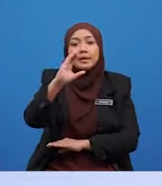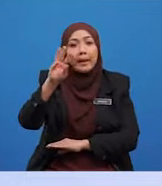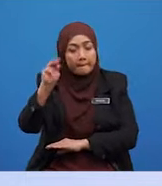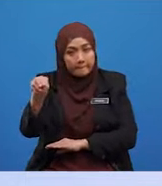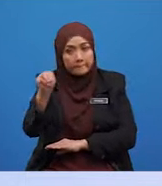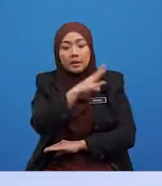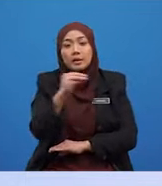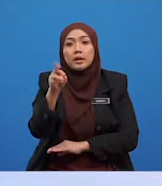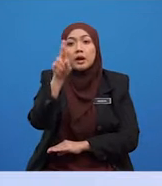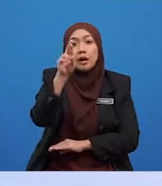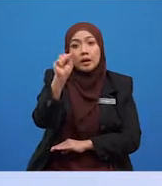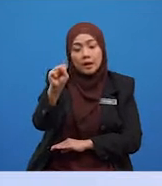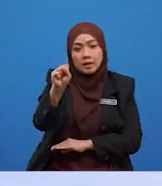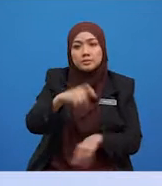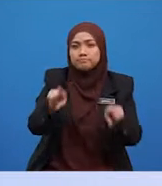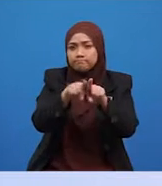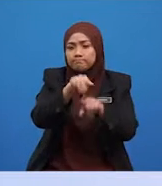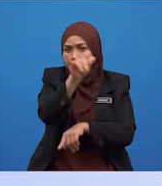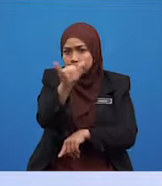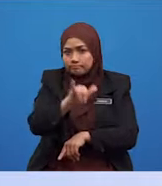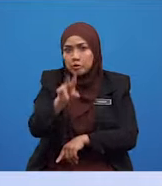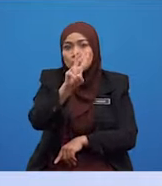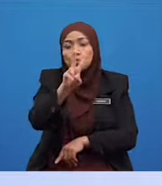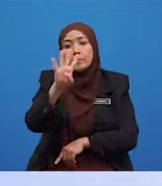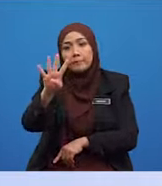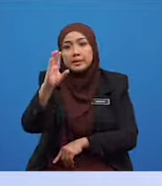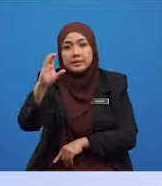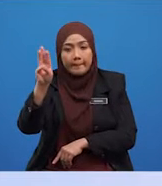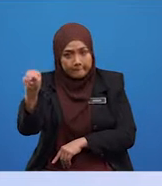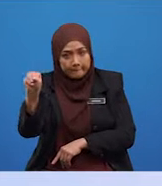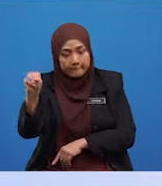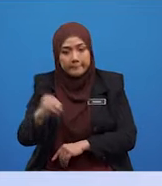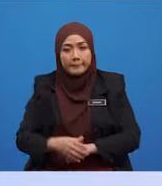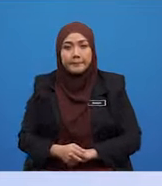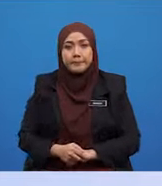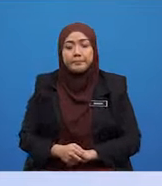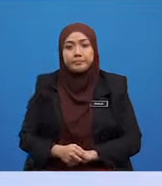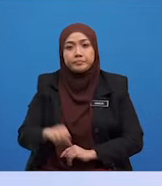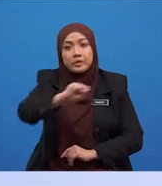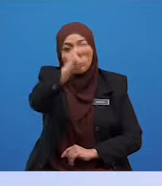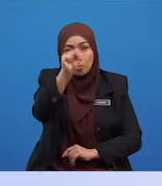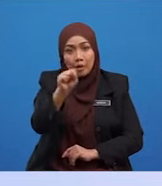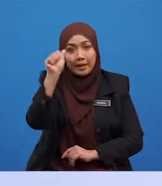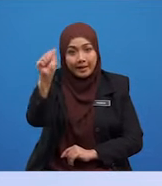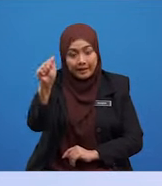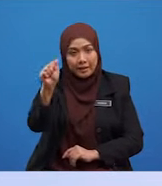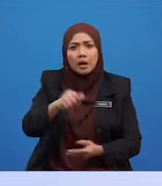cm dan RS sama dengan 24 cm. Soalan